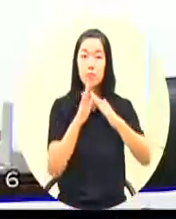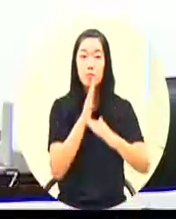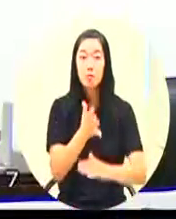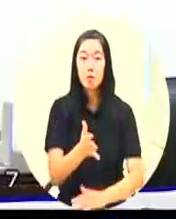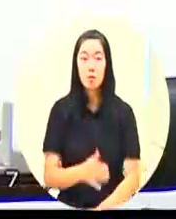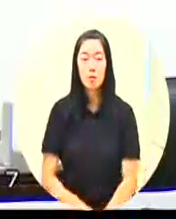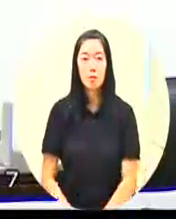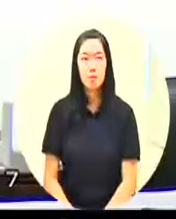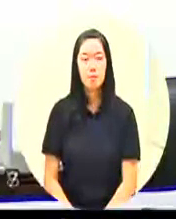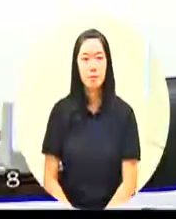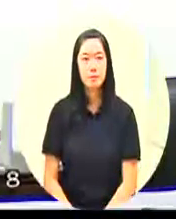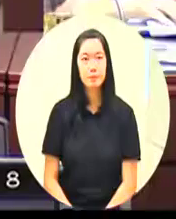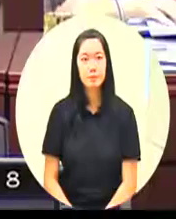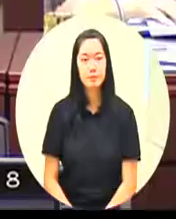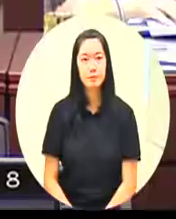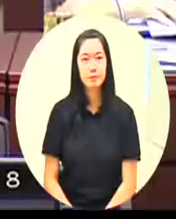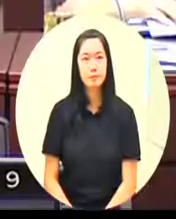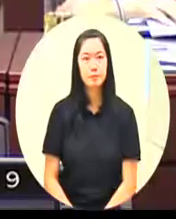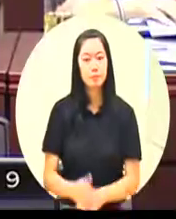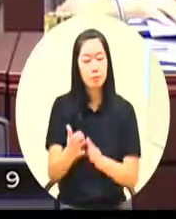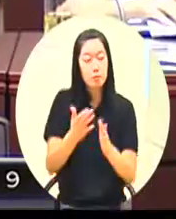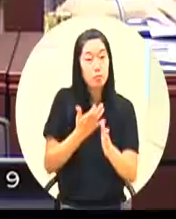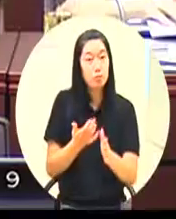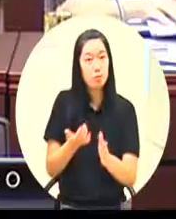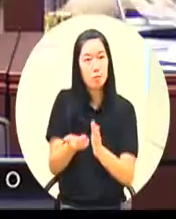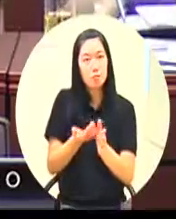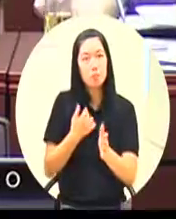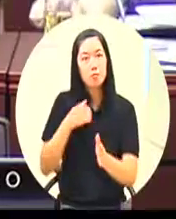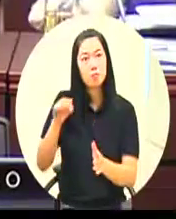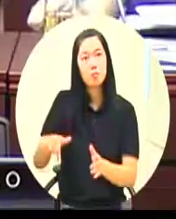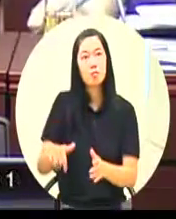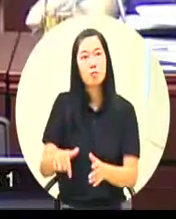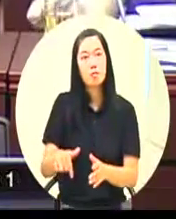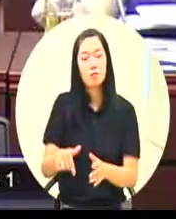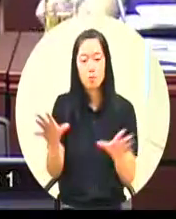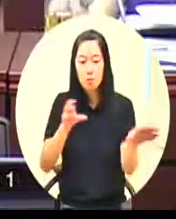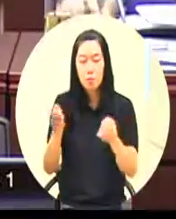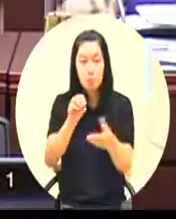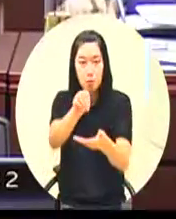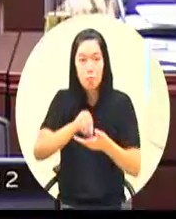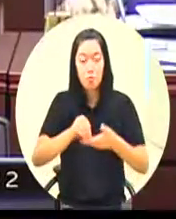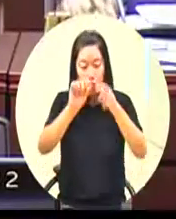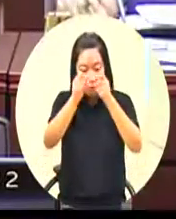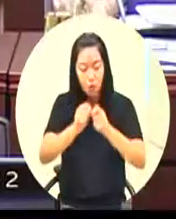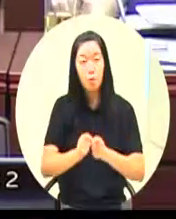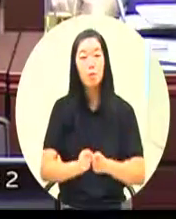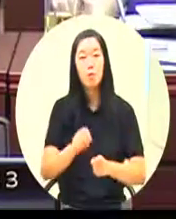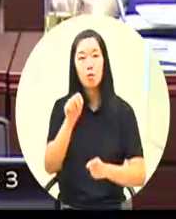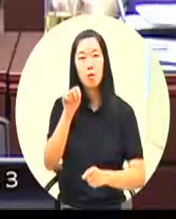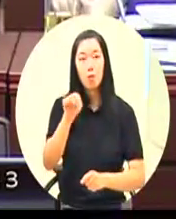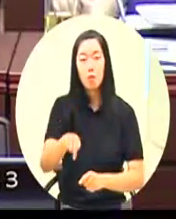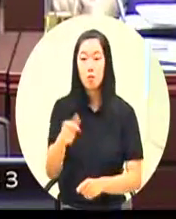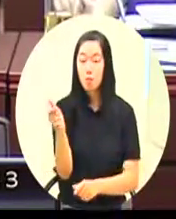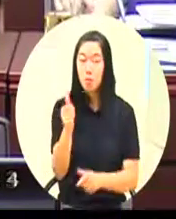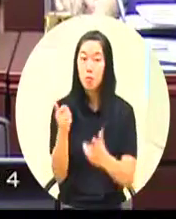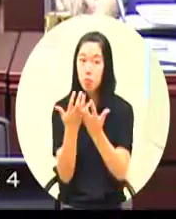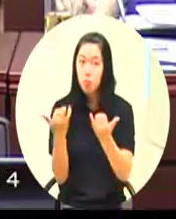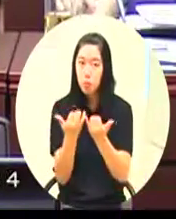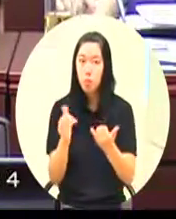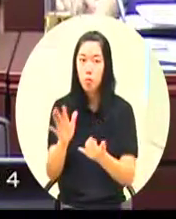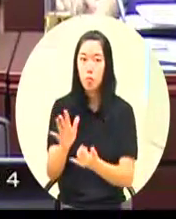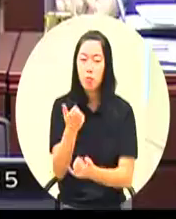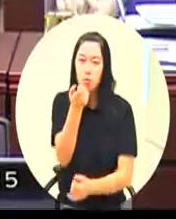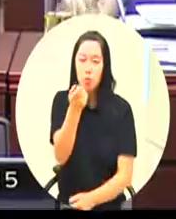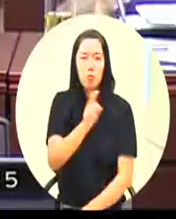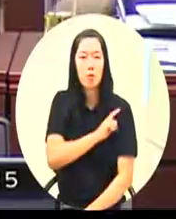这个案子哦，因为我们刚才才把这个资讯调出来看，所以看起来是这个男学生是有自闭